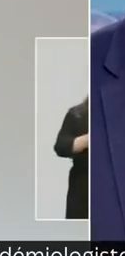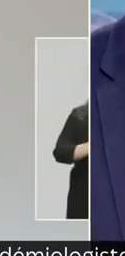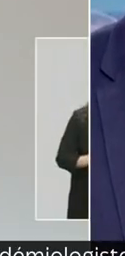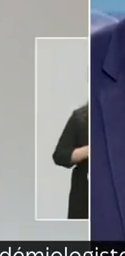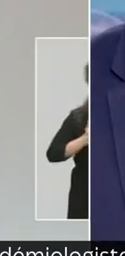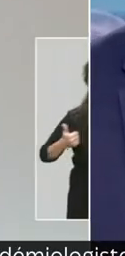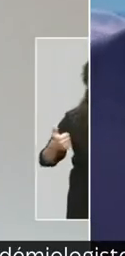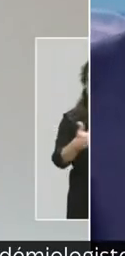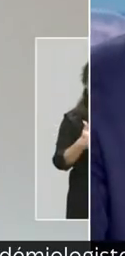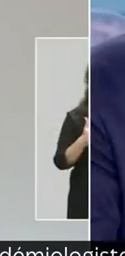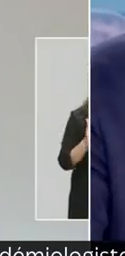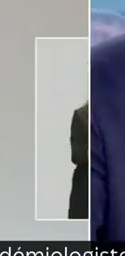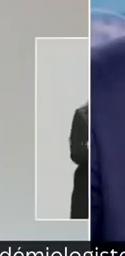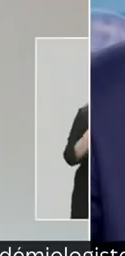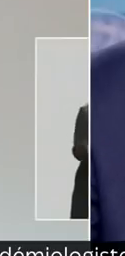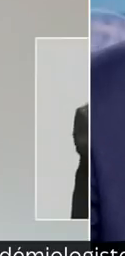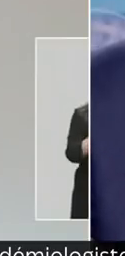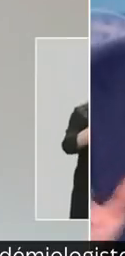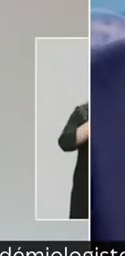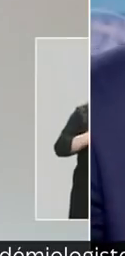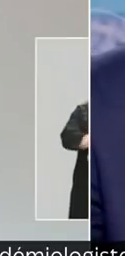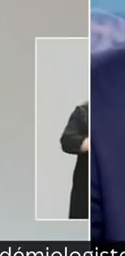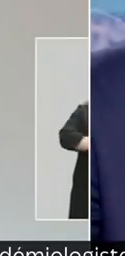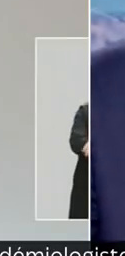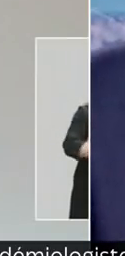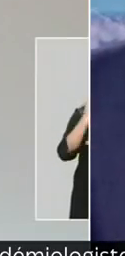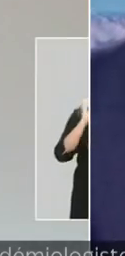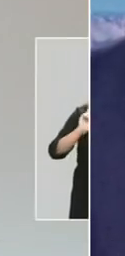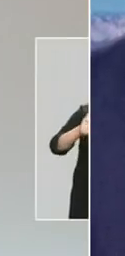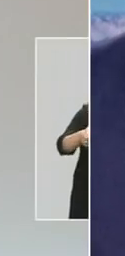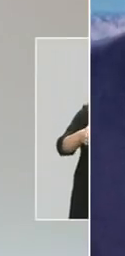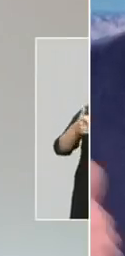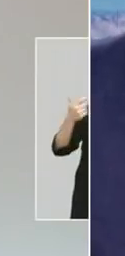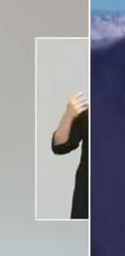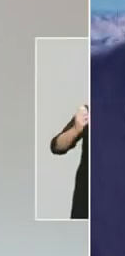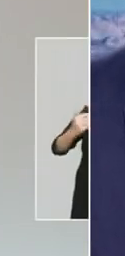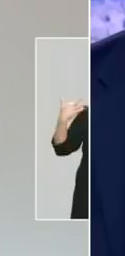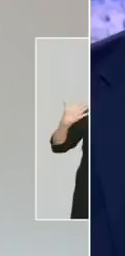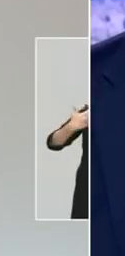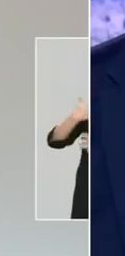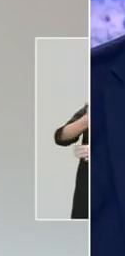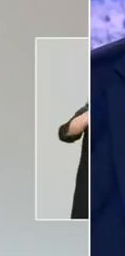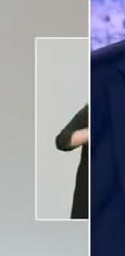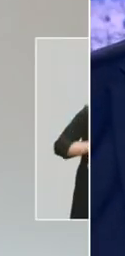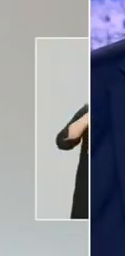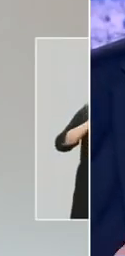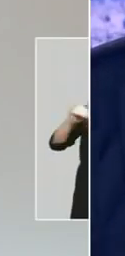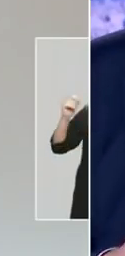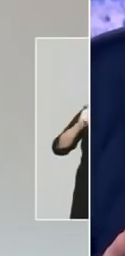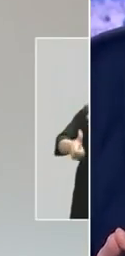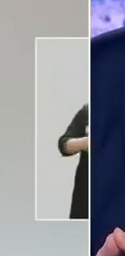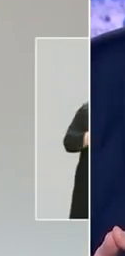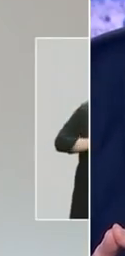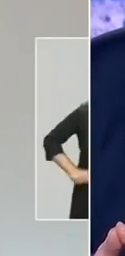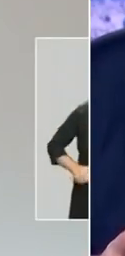c'est vraiment ça le sujet, plus que tout ce qui a été annoncé à part l'école. Covid ou pas Covid? Covid ou pas Covid? T'as totalement raison. Absolument. C'est-à-dire que l'hôpital s'y